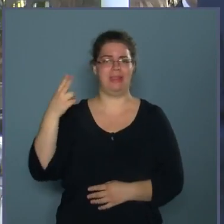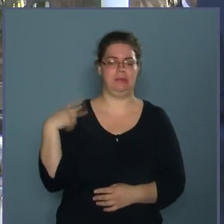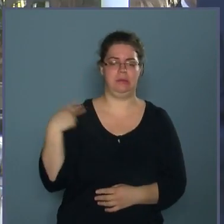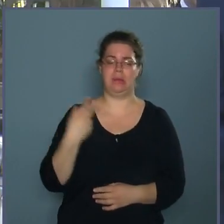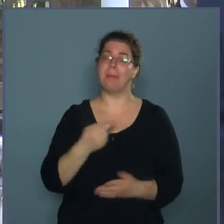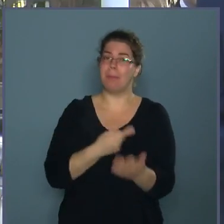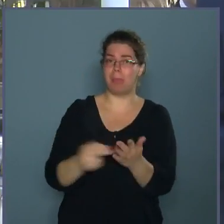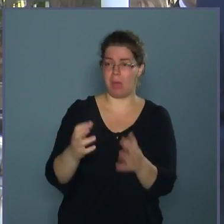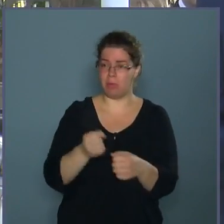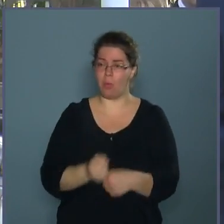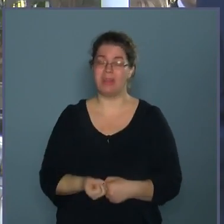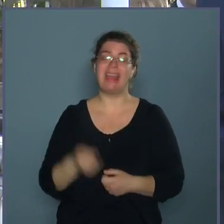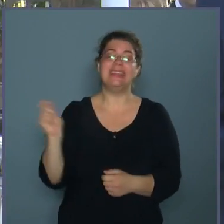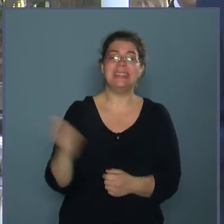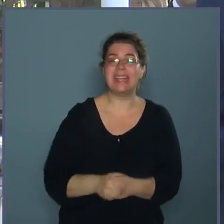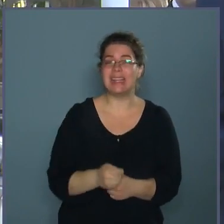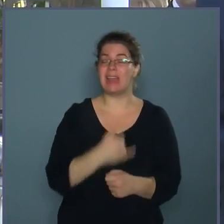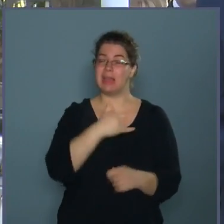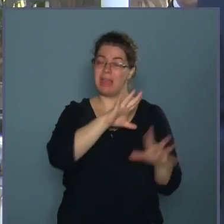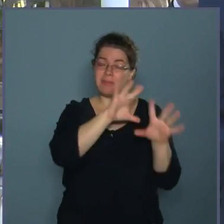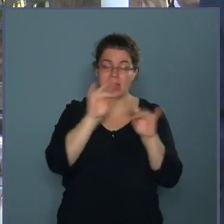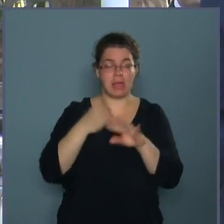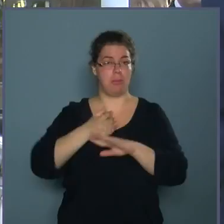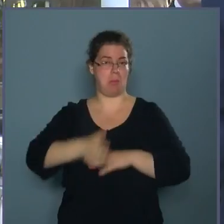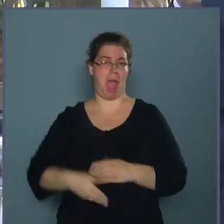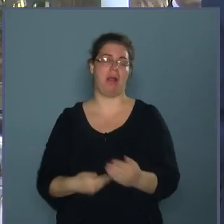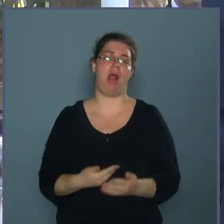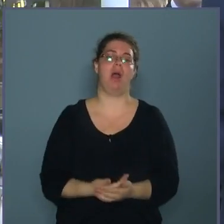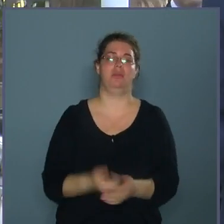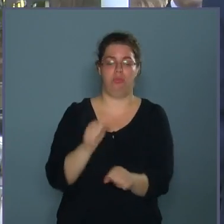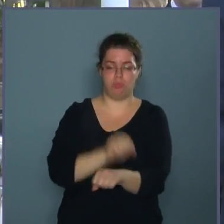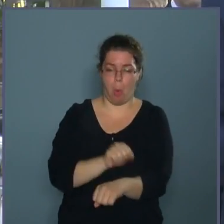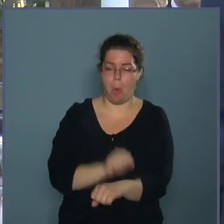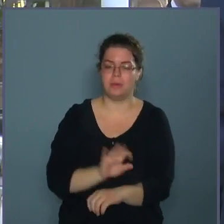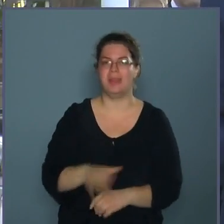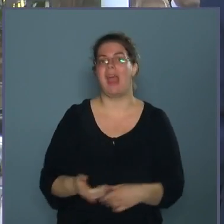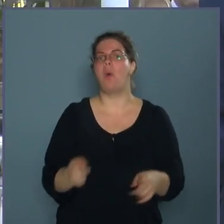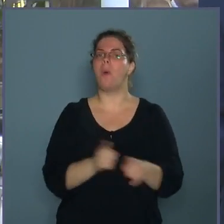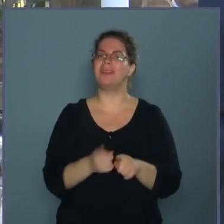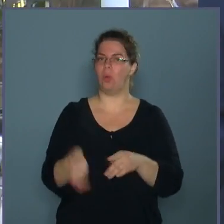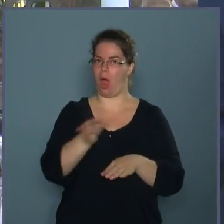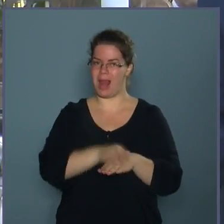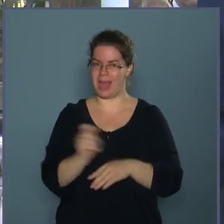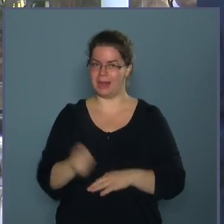perbe, ítéltek akár évtizedet is meghaladó börtönbüntetésre, olykor halálra.